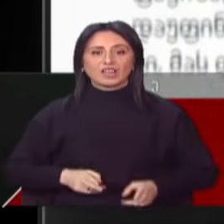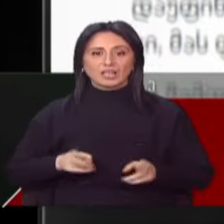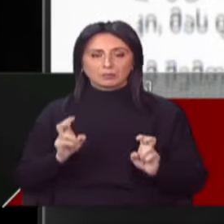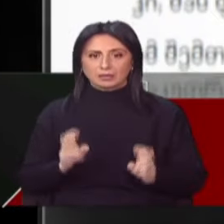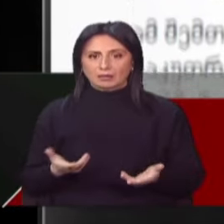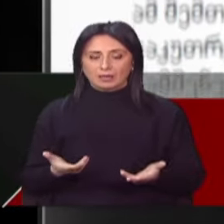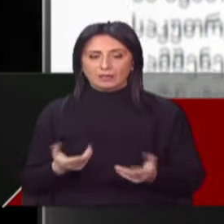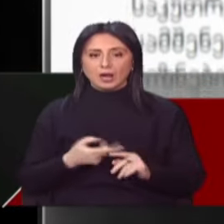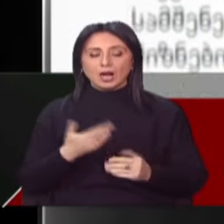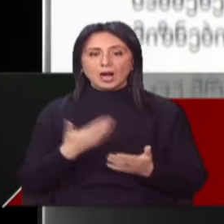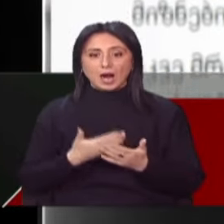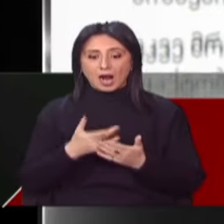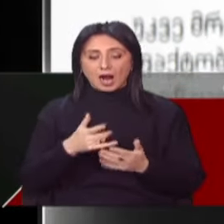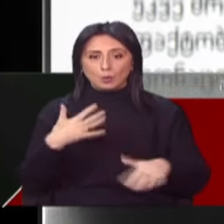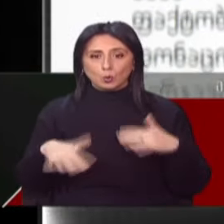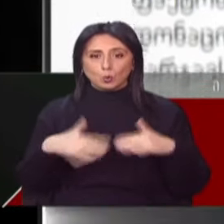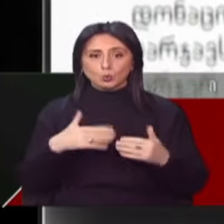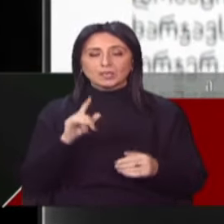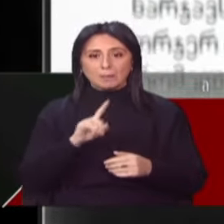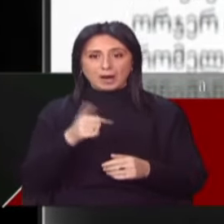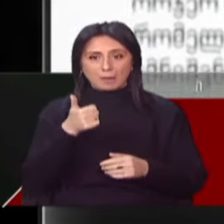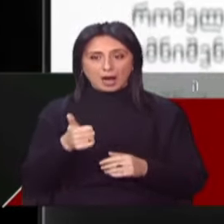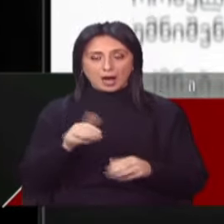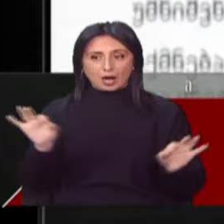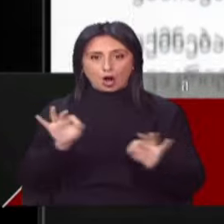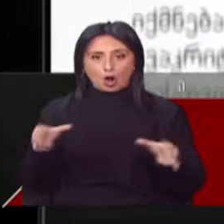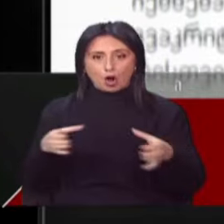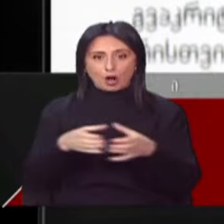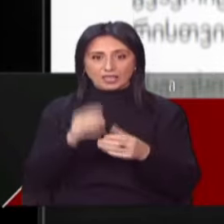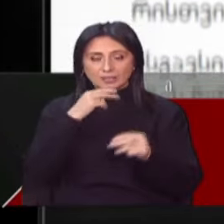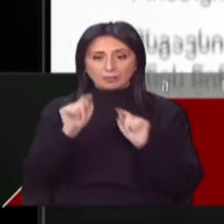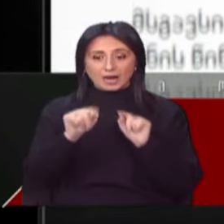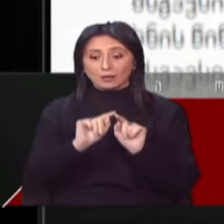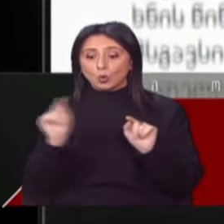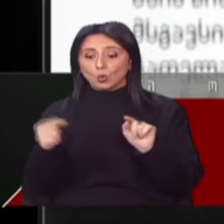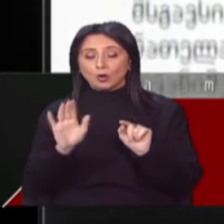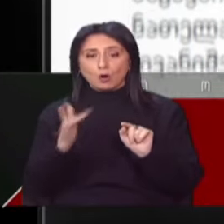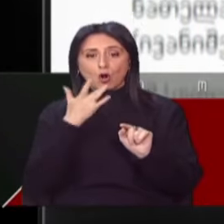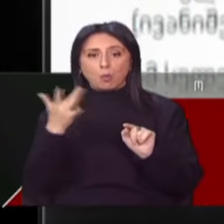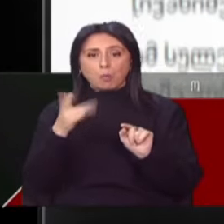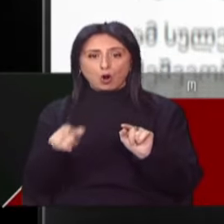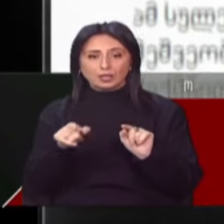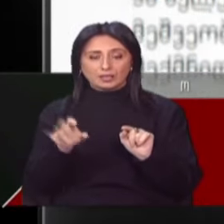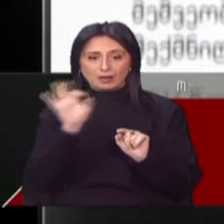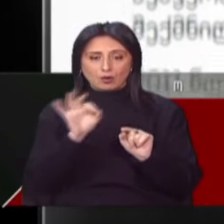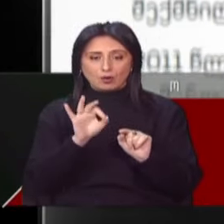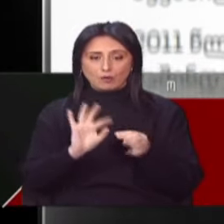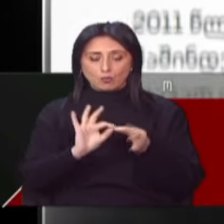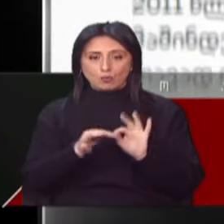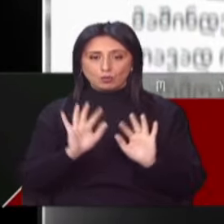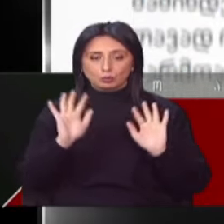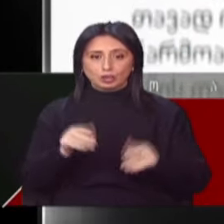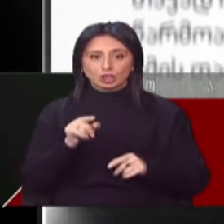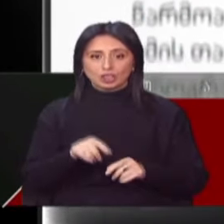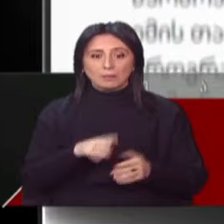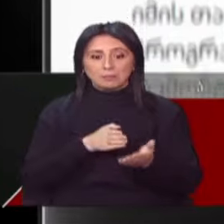კრიმინალია. Ცხადია, რომ ამ უსუსური, მაგრამ კარგად ორკესტრირებული ბრალდებების უკან რეალურად მხოლოდ პოლიტიკური სარჩულია. Ამ კონკრეტულ